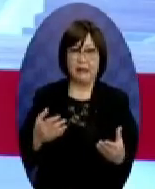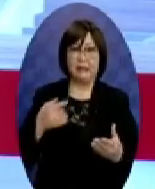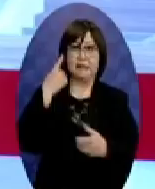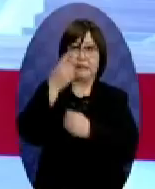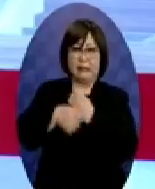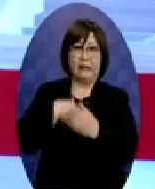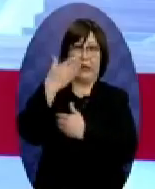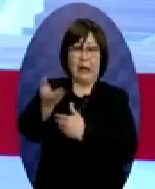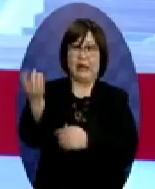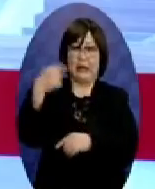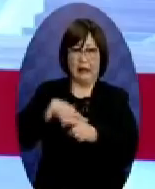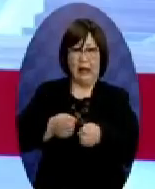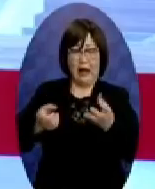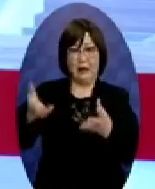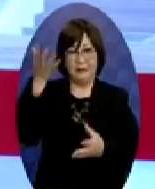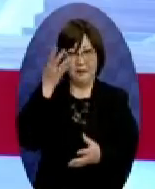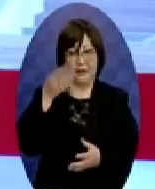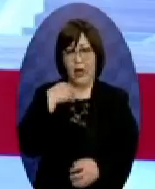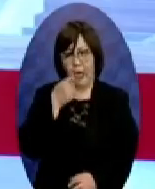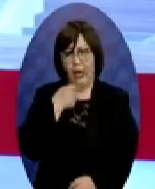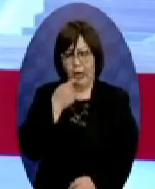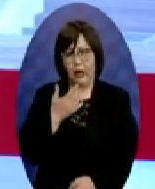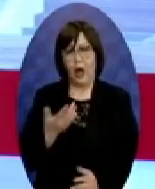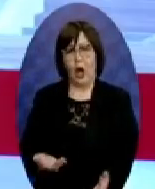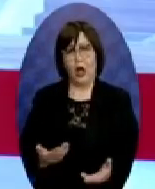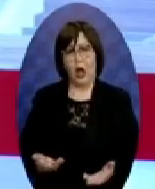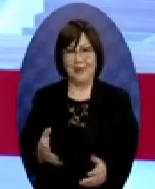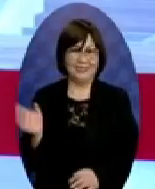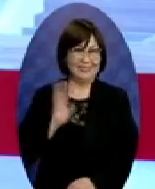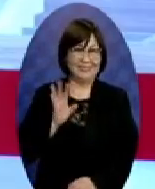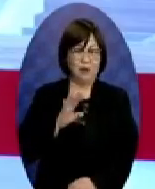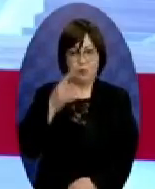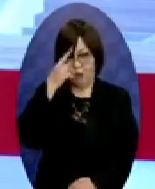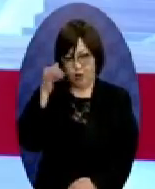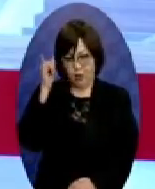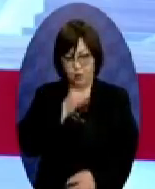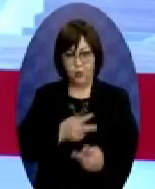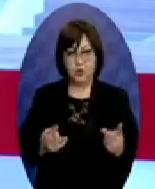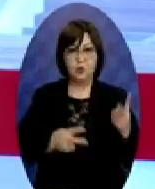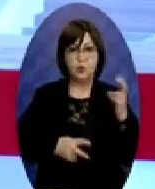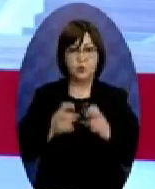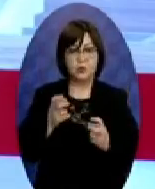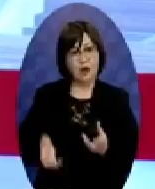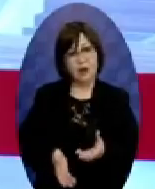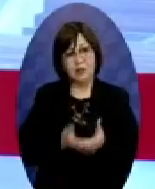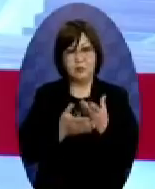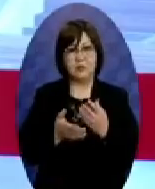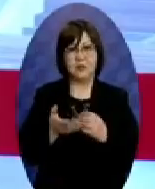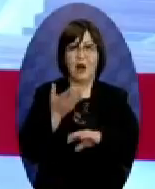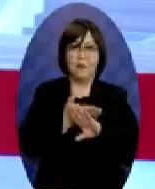тулд ярих биш үнэхээр үндэсний үйлдвэрлэгчтэй хамгаалсан бодит арга хэмжээ авахыг тед хүсэж байна.